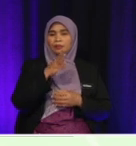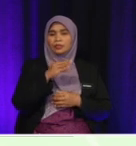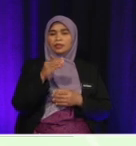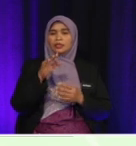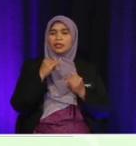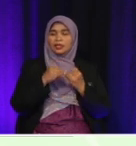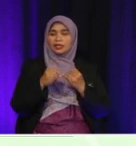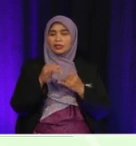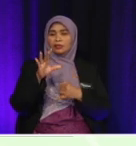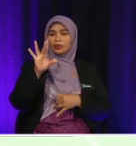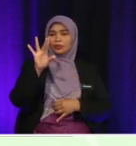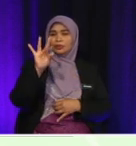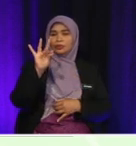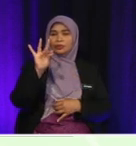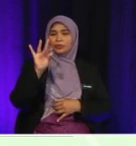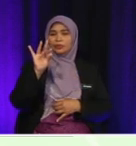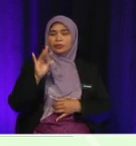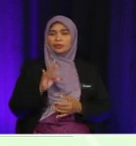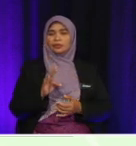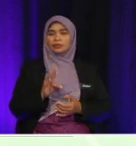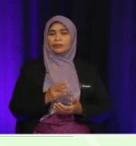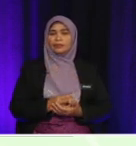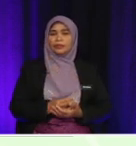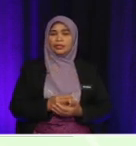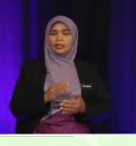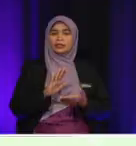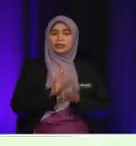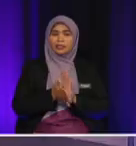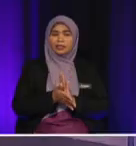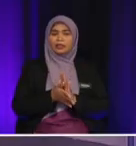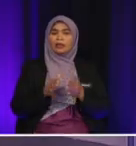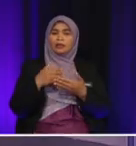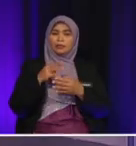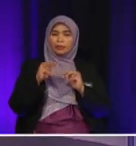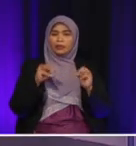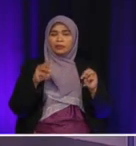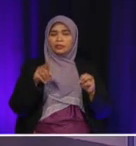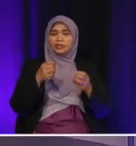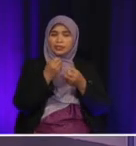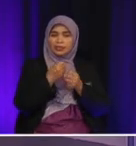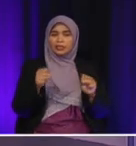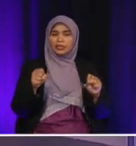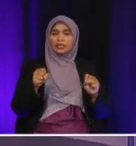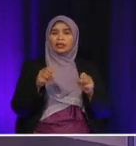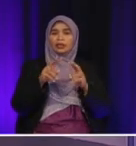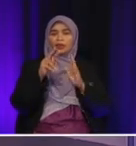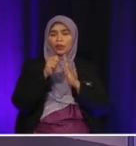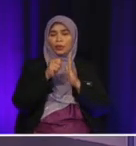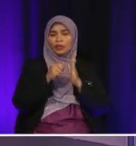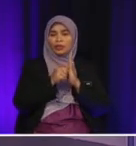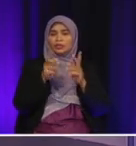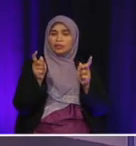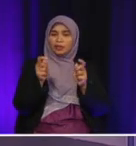berzikir ini yang ketujuh jadi anak-anak murid murid-murid Anda kena sediakan nota seperti